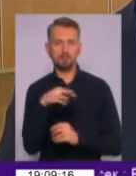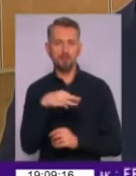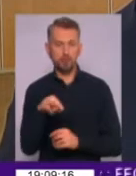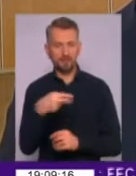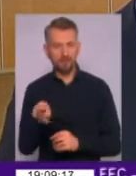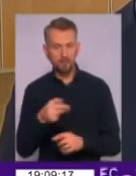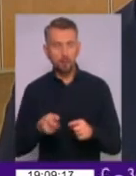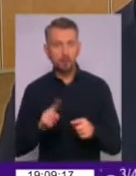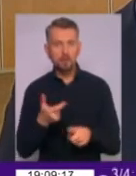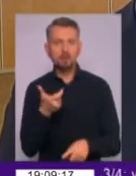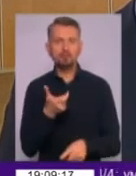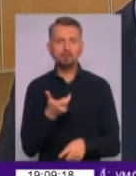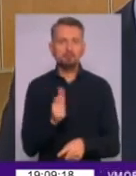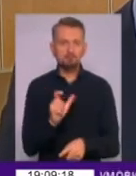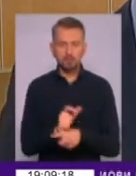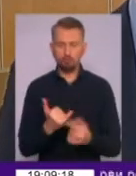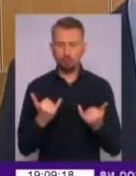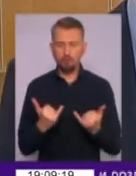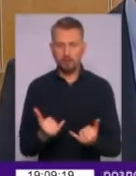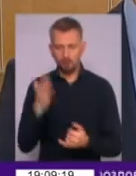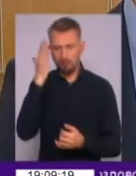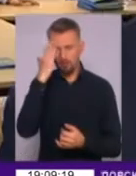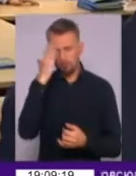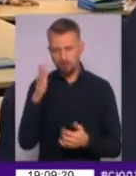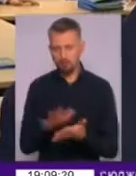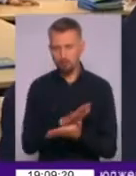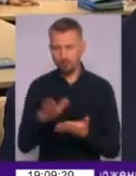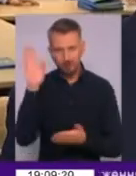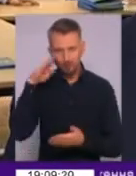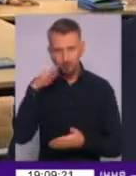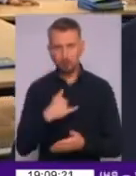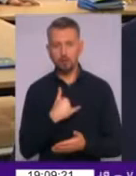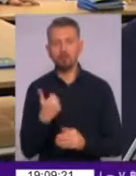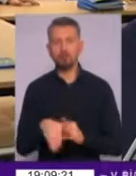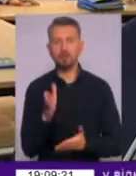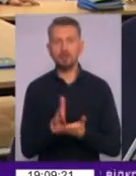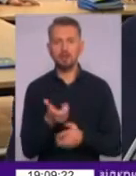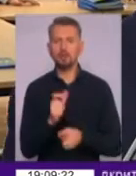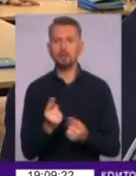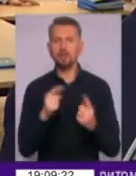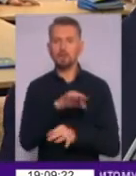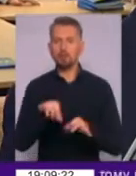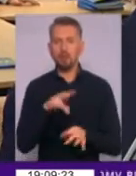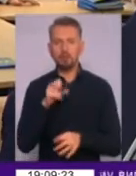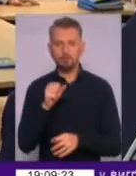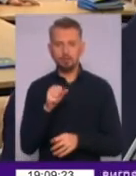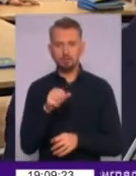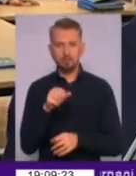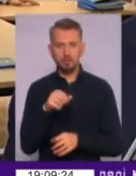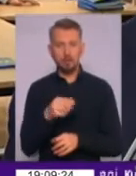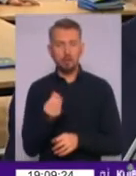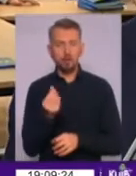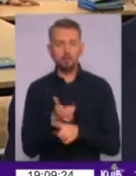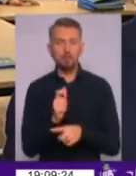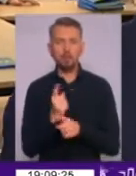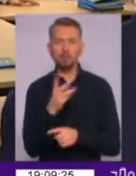ще більш сучасніший спосіб знезараження. У нас вже є дуже великий проєкт на водоканалі, одна сума більше, ніж мільярд,